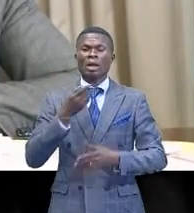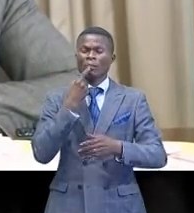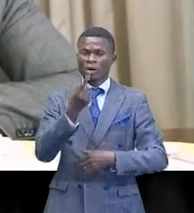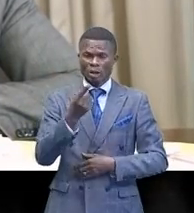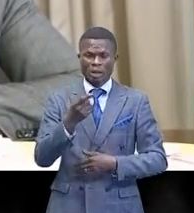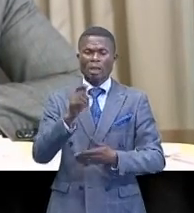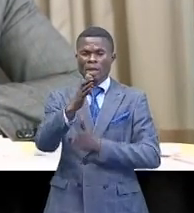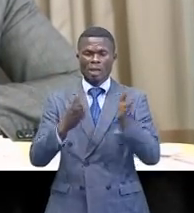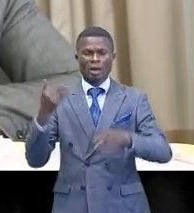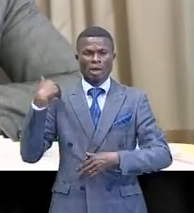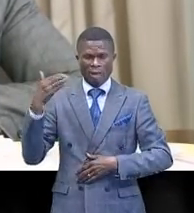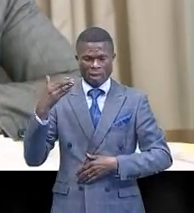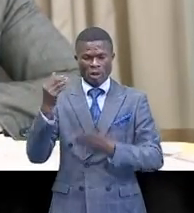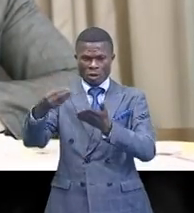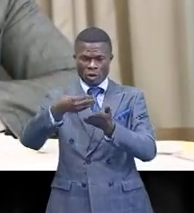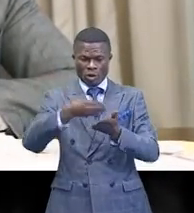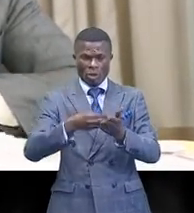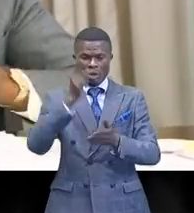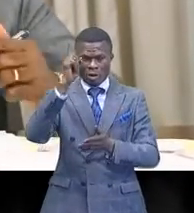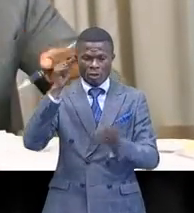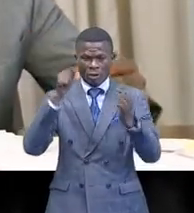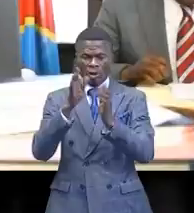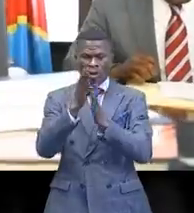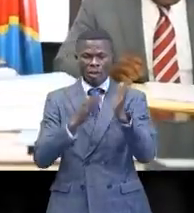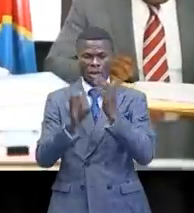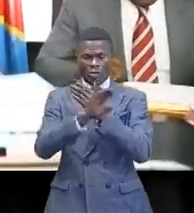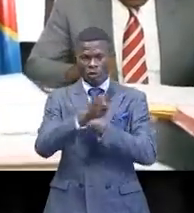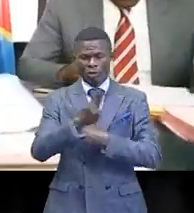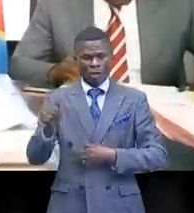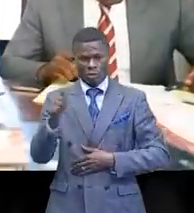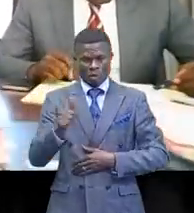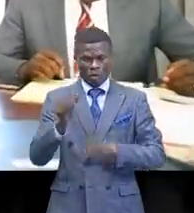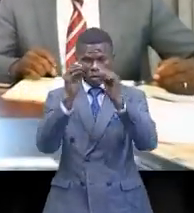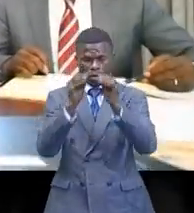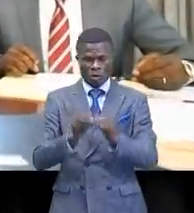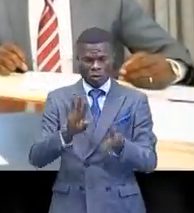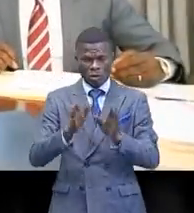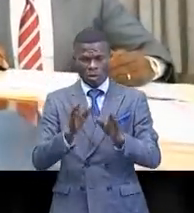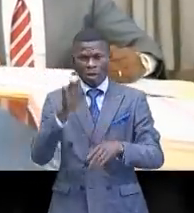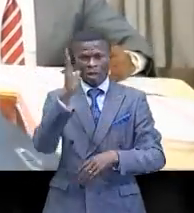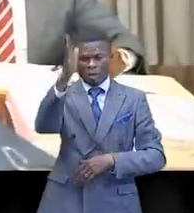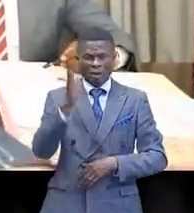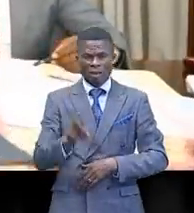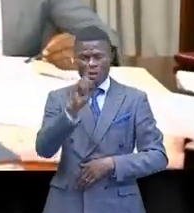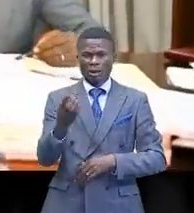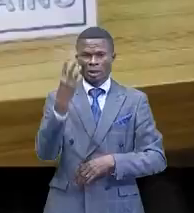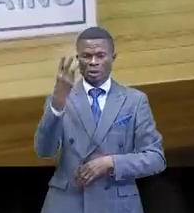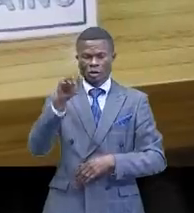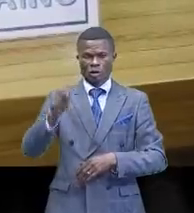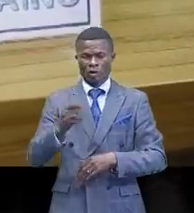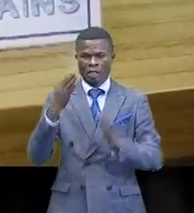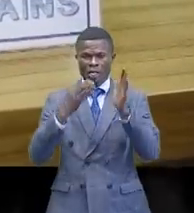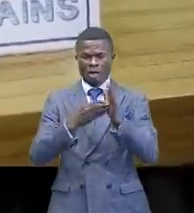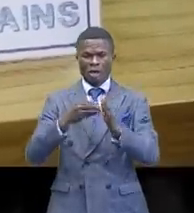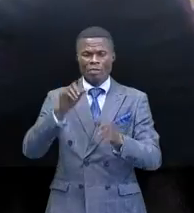que les recettes publiques collectées du 1er au 19 août 2021 sont de l'ordre de 533,9 milliards